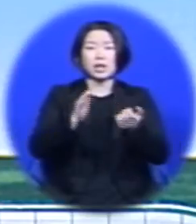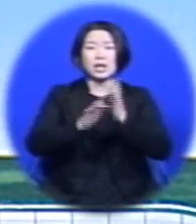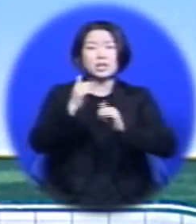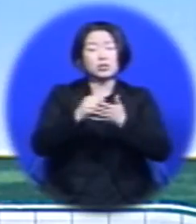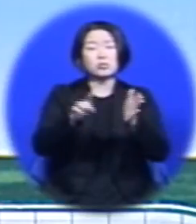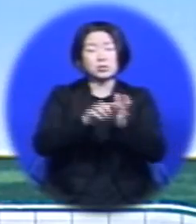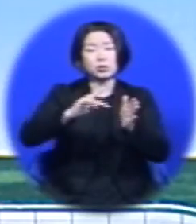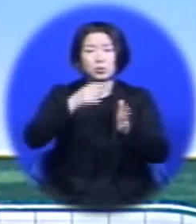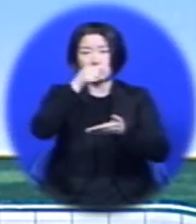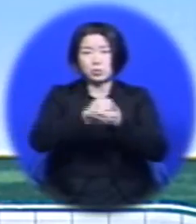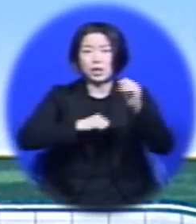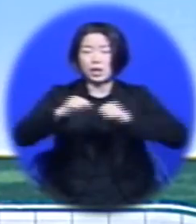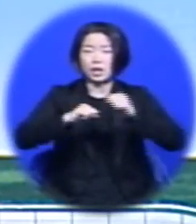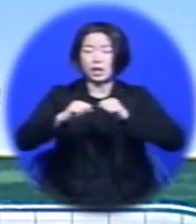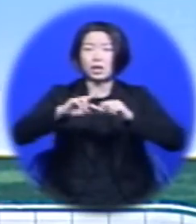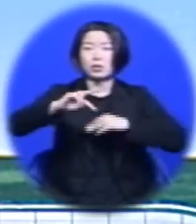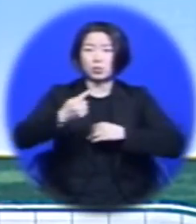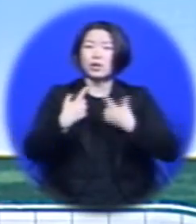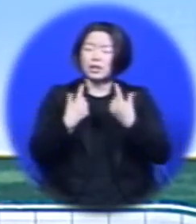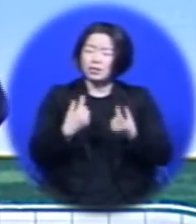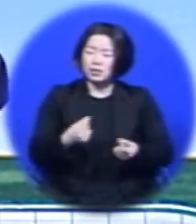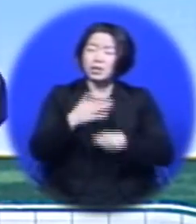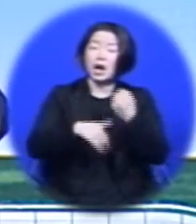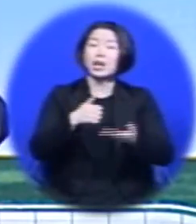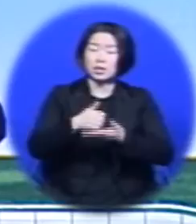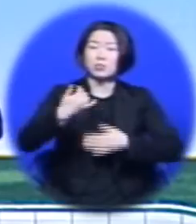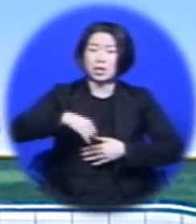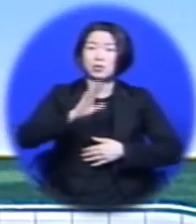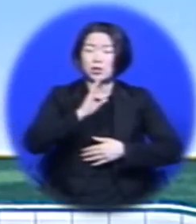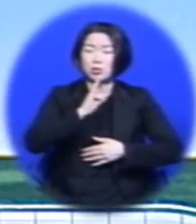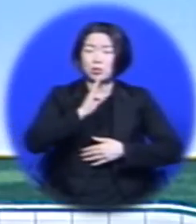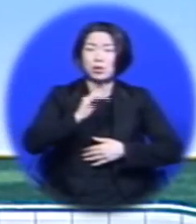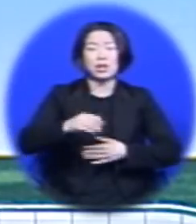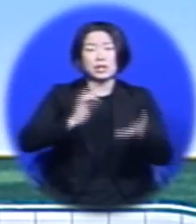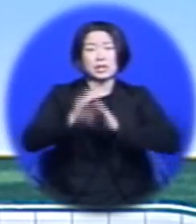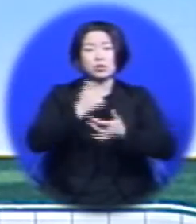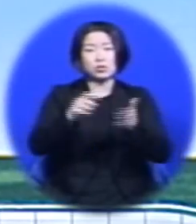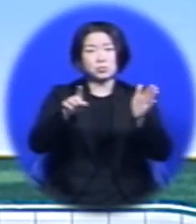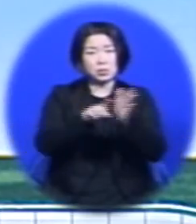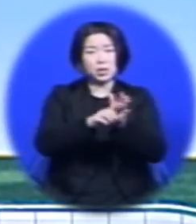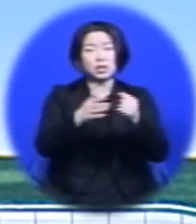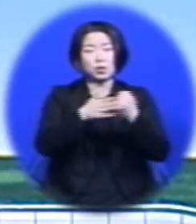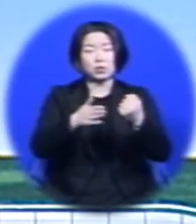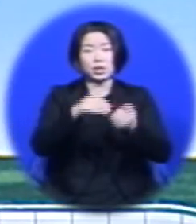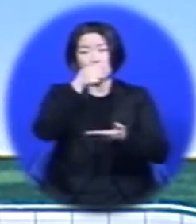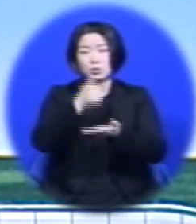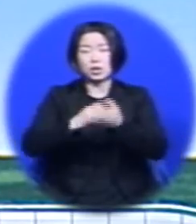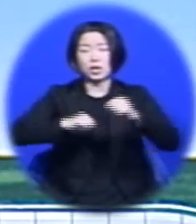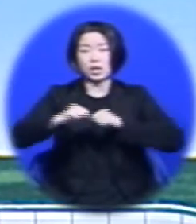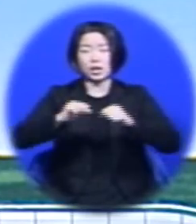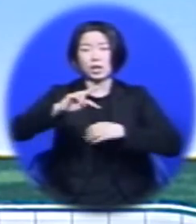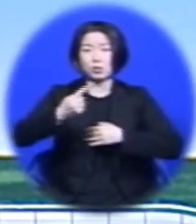여전히 하나님의 종이 고 예수를 믿어 쓰니까 죄를 지어도 여전히 나는 영생을 얻고 천국에